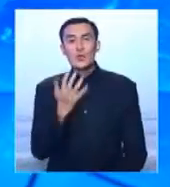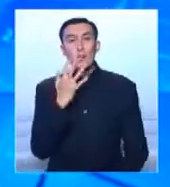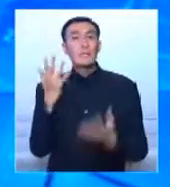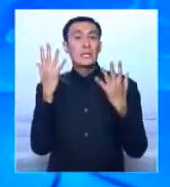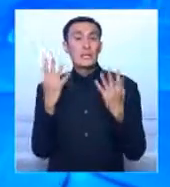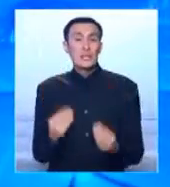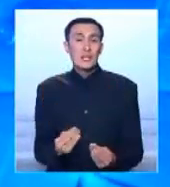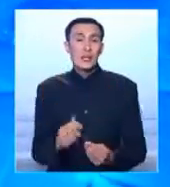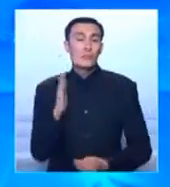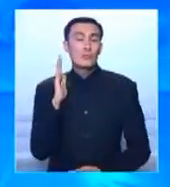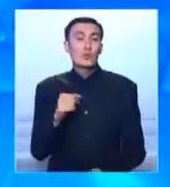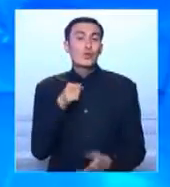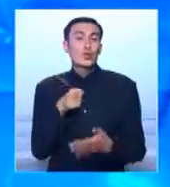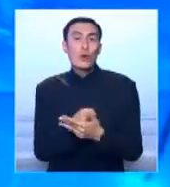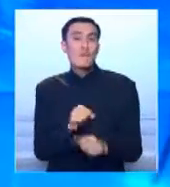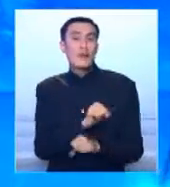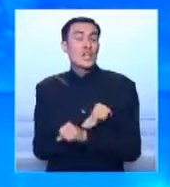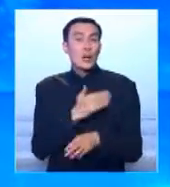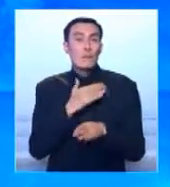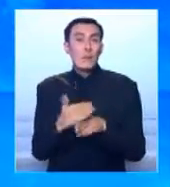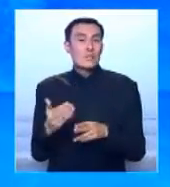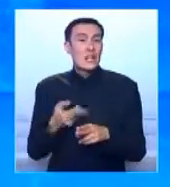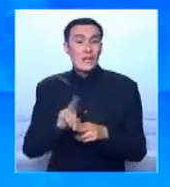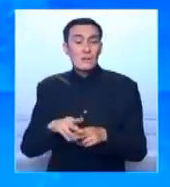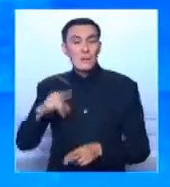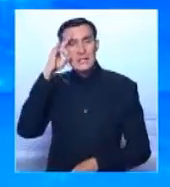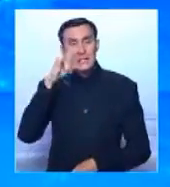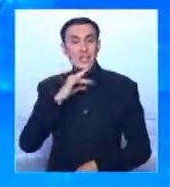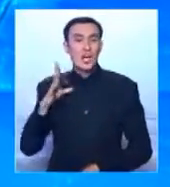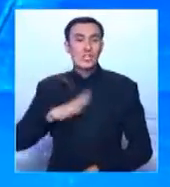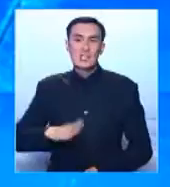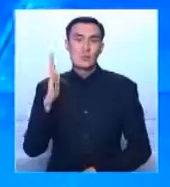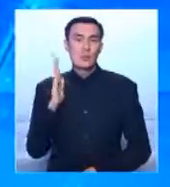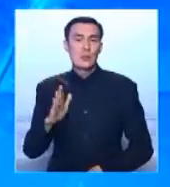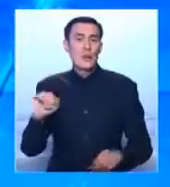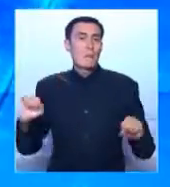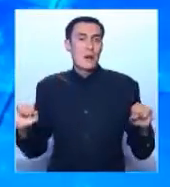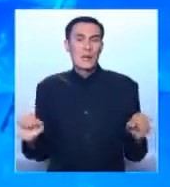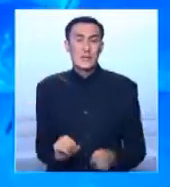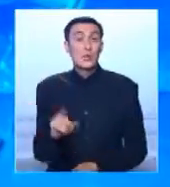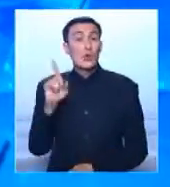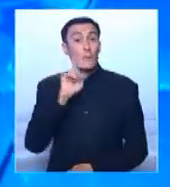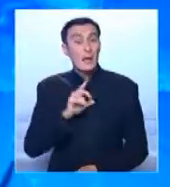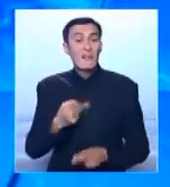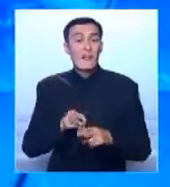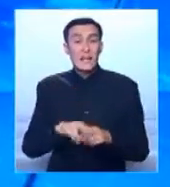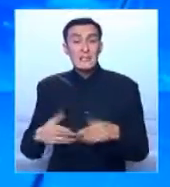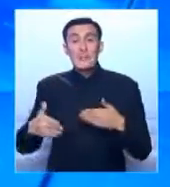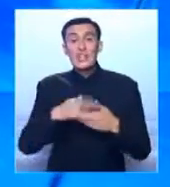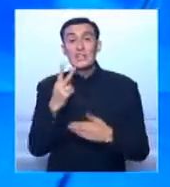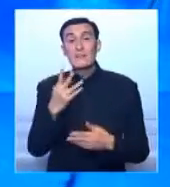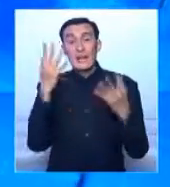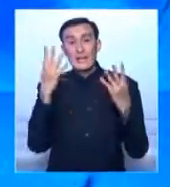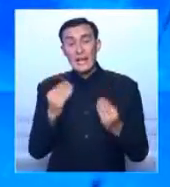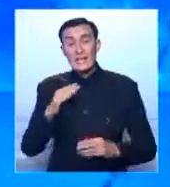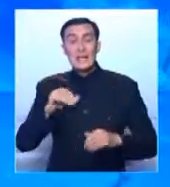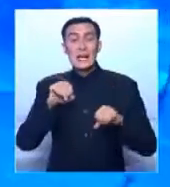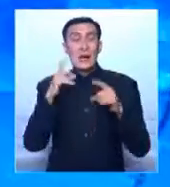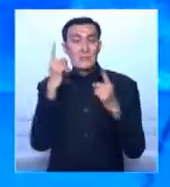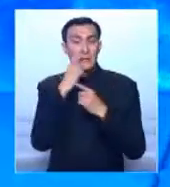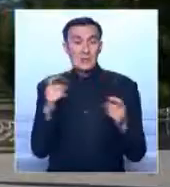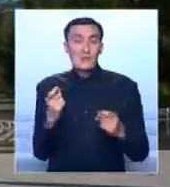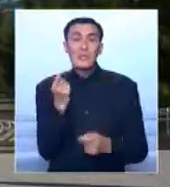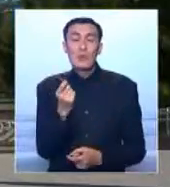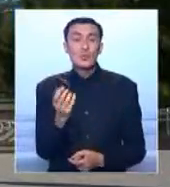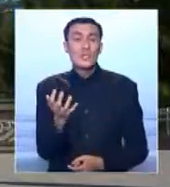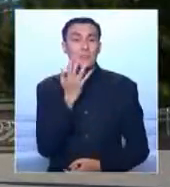Теплые дни продержатся до выходных, после чего по всей стране ожидается похолодание. Но пока что в эти ближайшие два дня синоптики прогнозируют